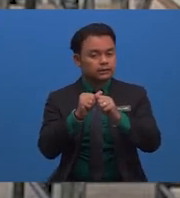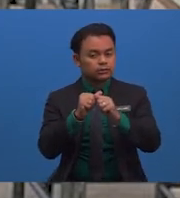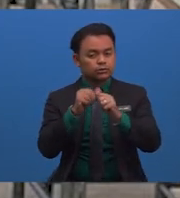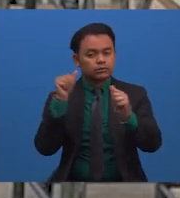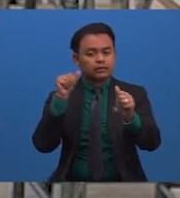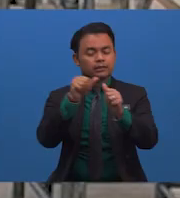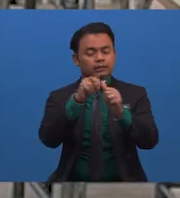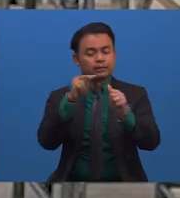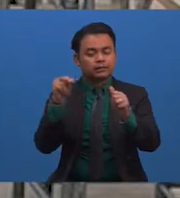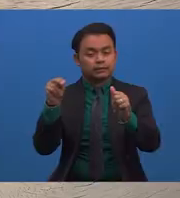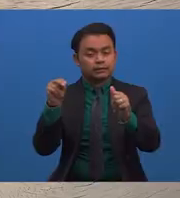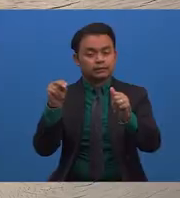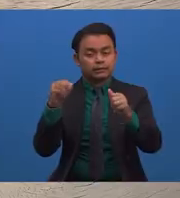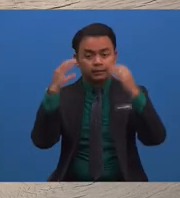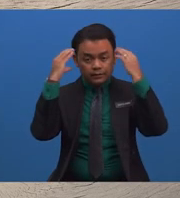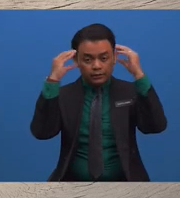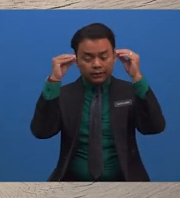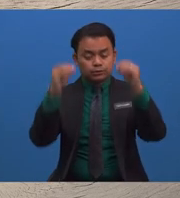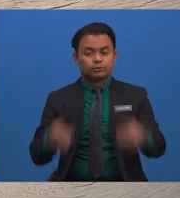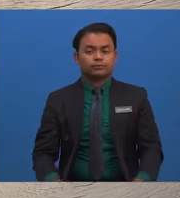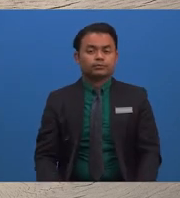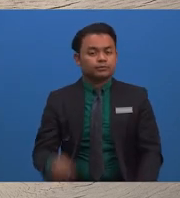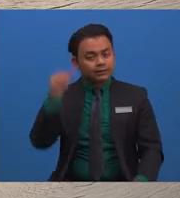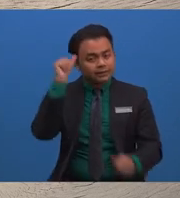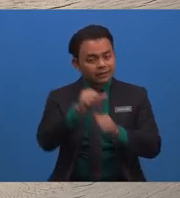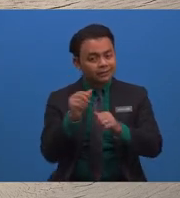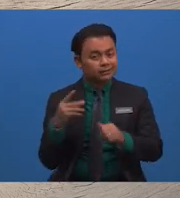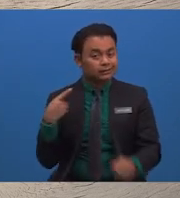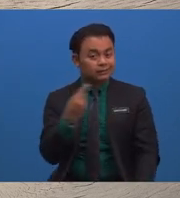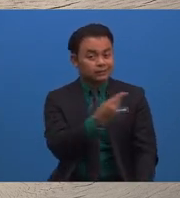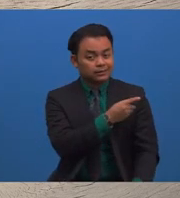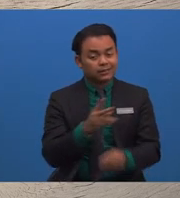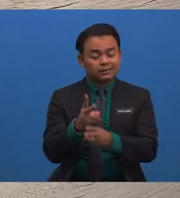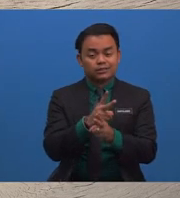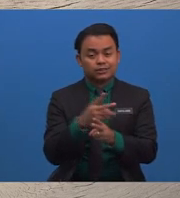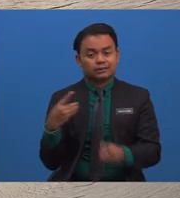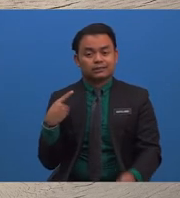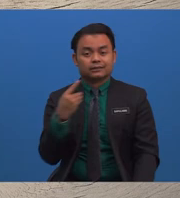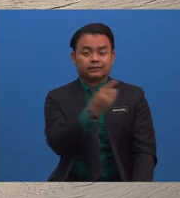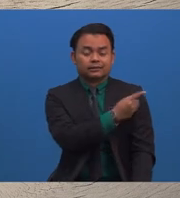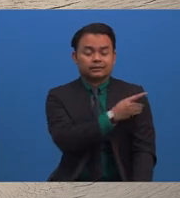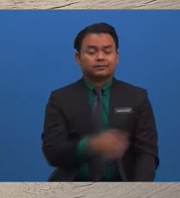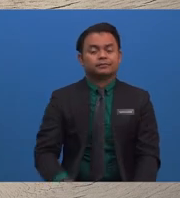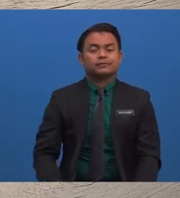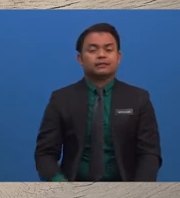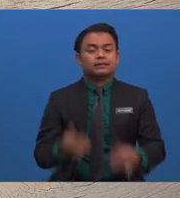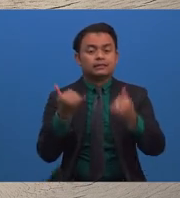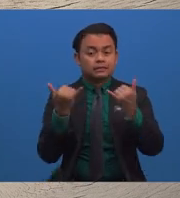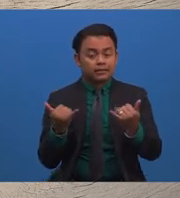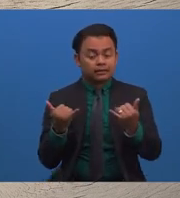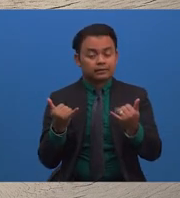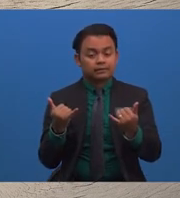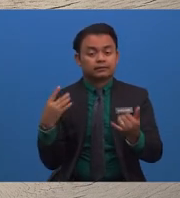kita jaga kita. Baiklah, mari kita pelajari pula kata ganti nama diri